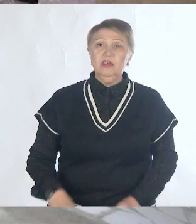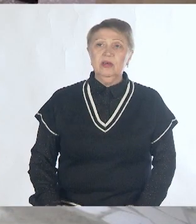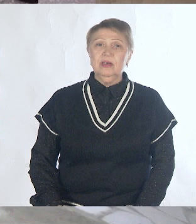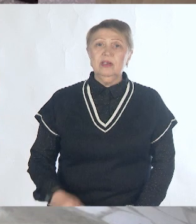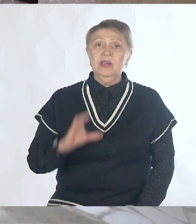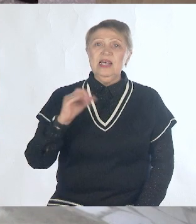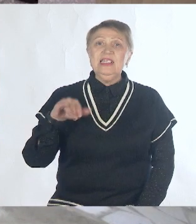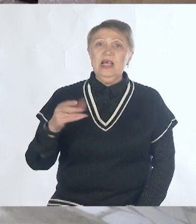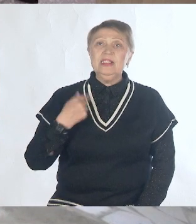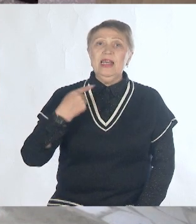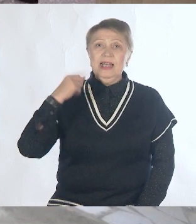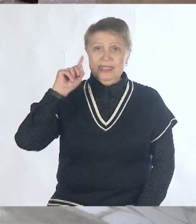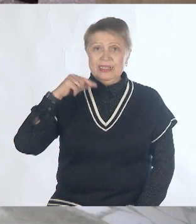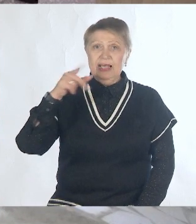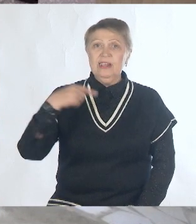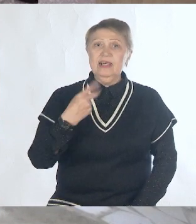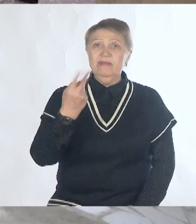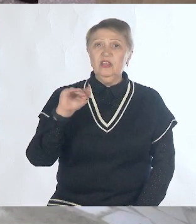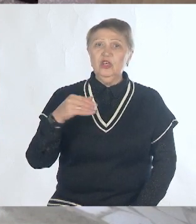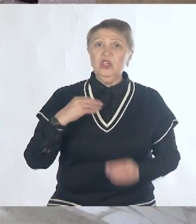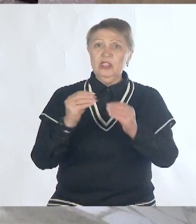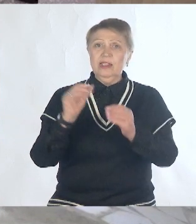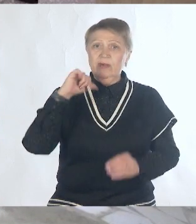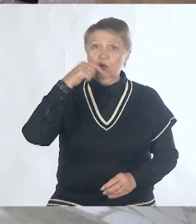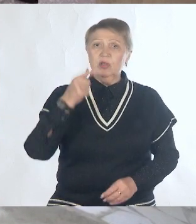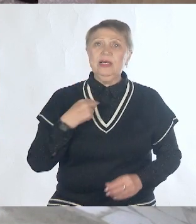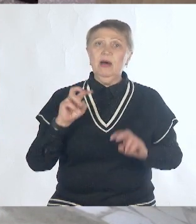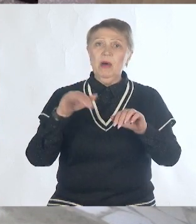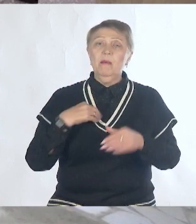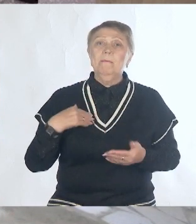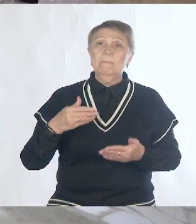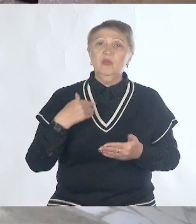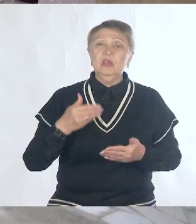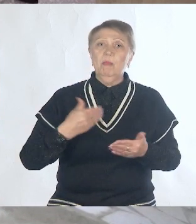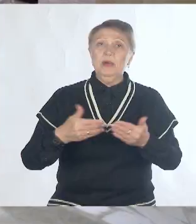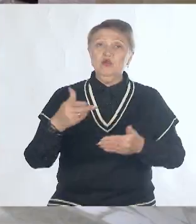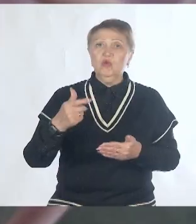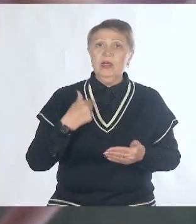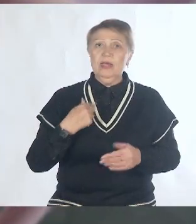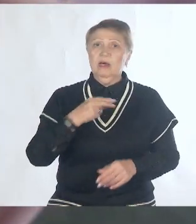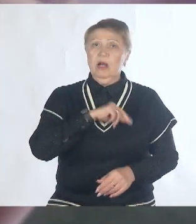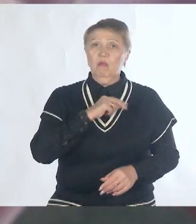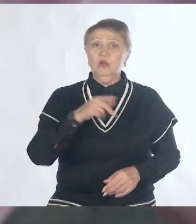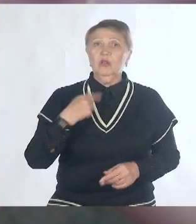стаса я знаю 2010 года он пришел к нам учиться я здесь уже работала с сурдопереводчиком